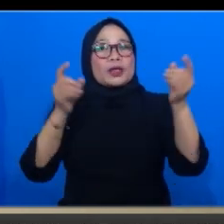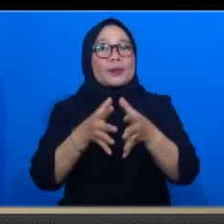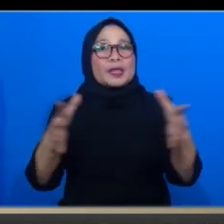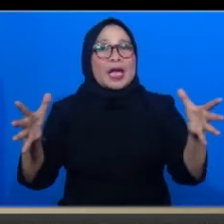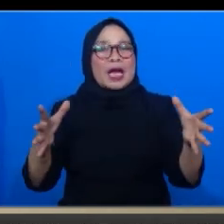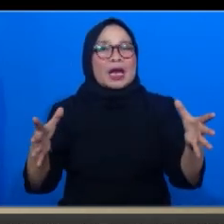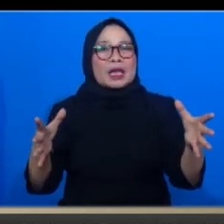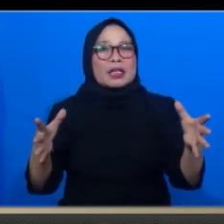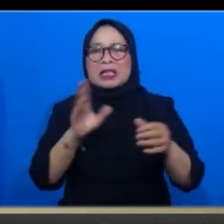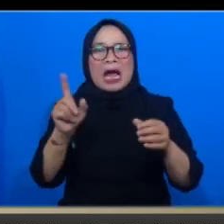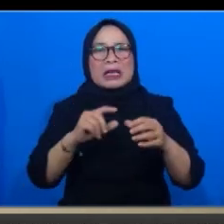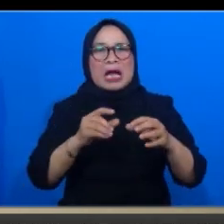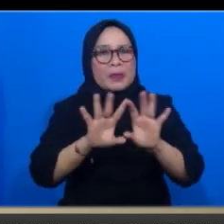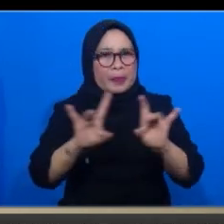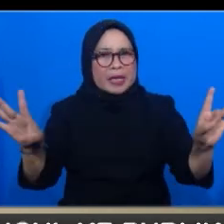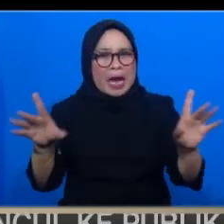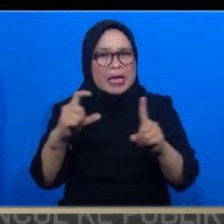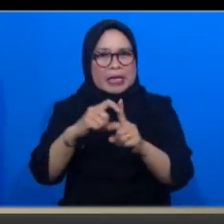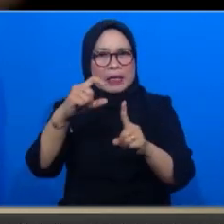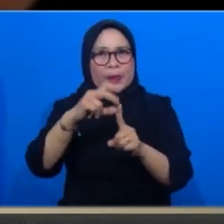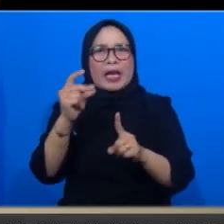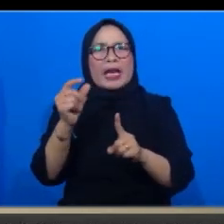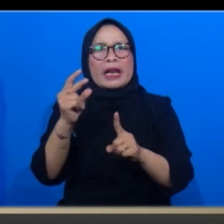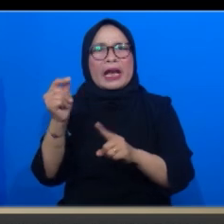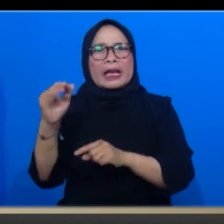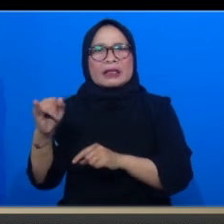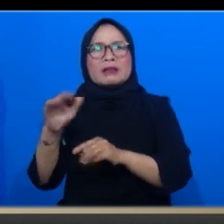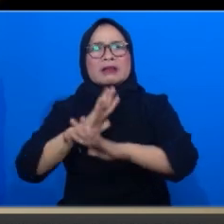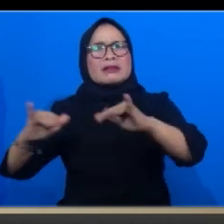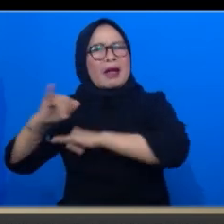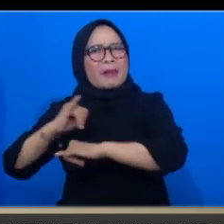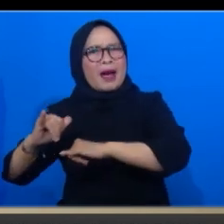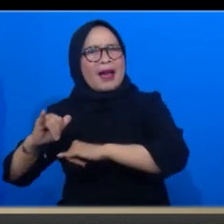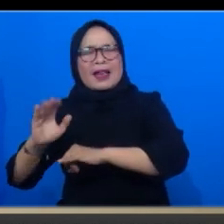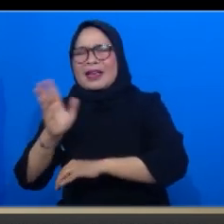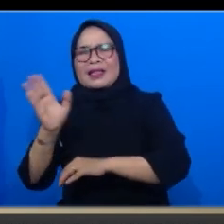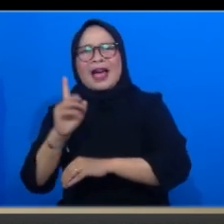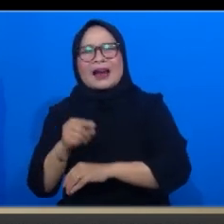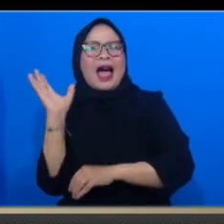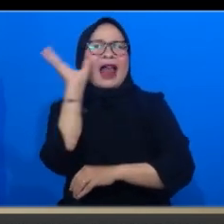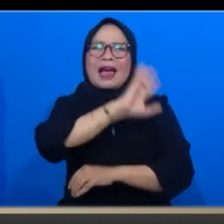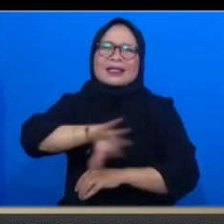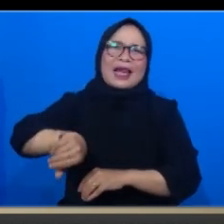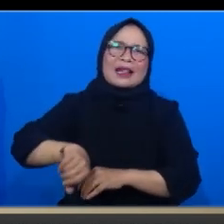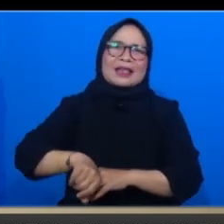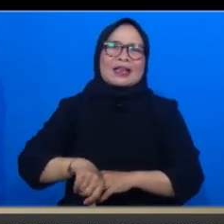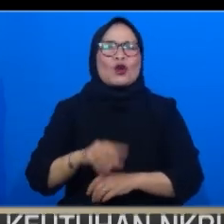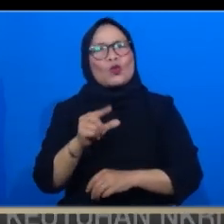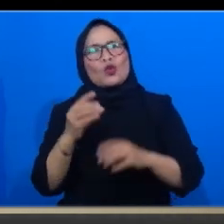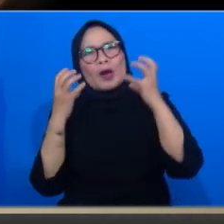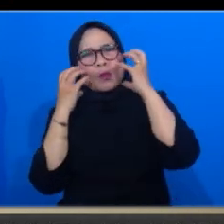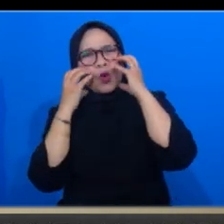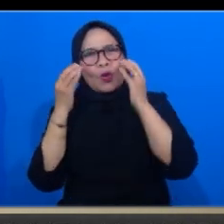nyaris tanpa oposisi, DPR RI-nya juga sama. Jadi saya kira sudah tidak ada alasan permisif lagi nanti Pak Prabowo Gibran ini